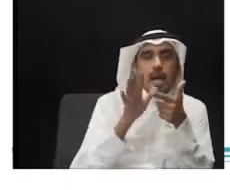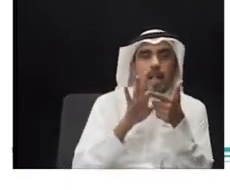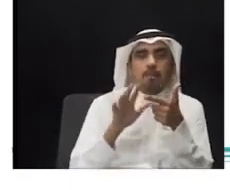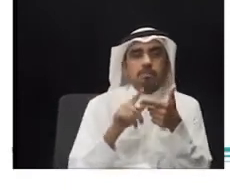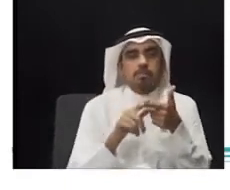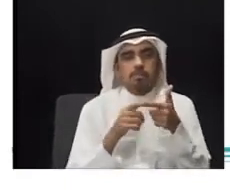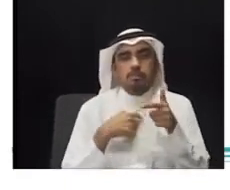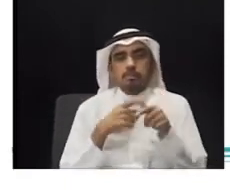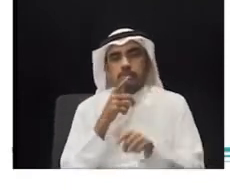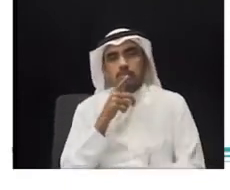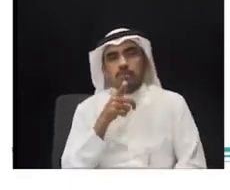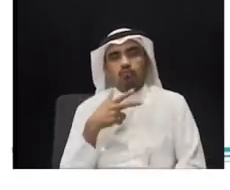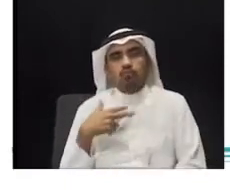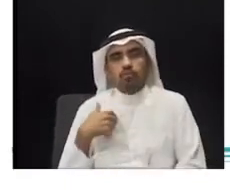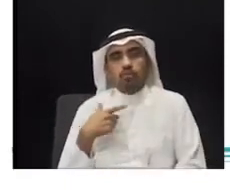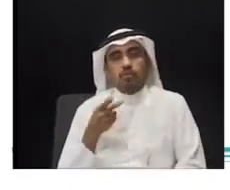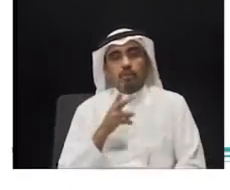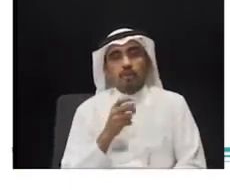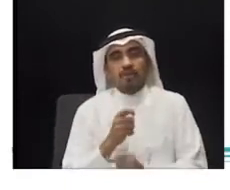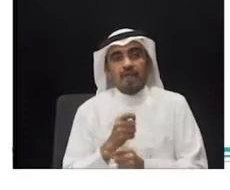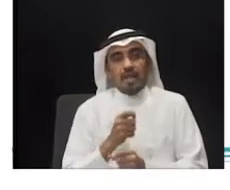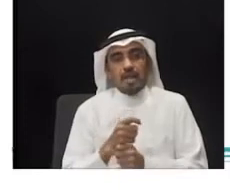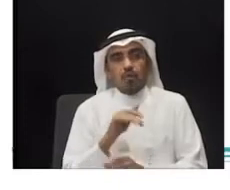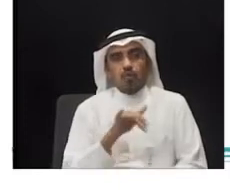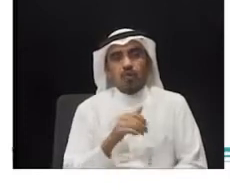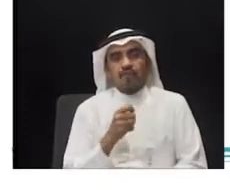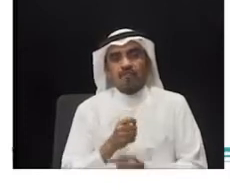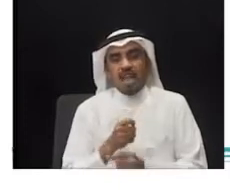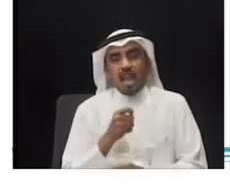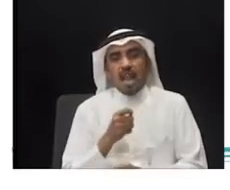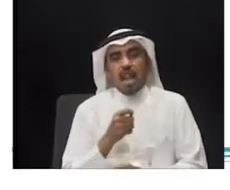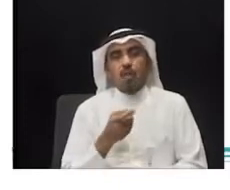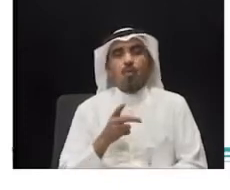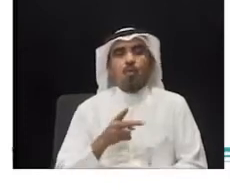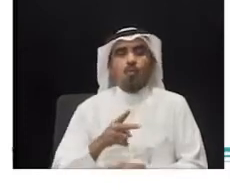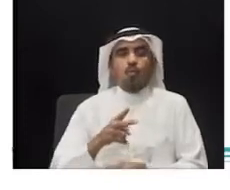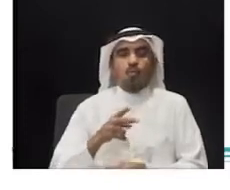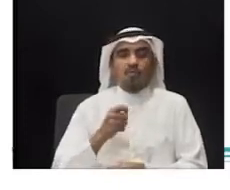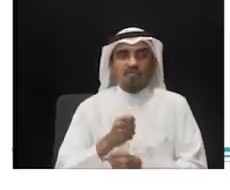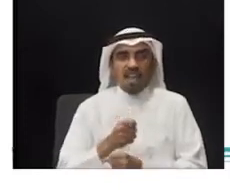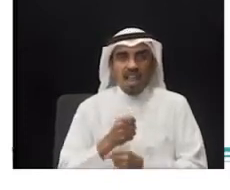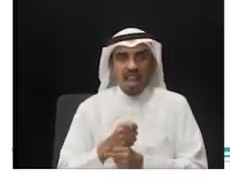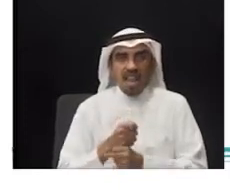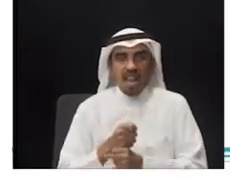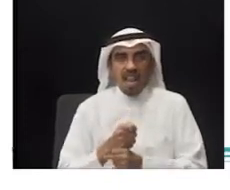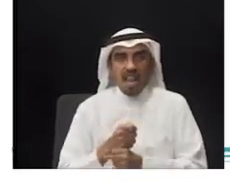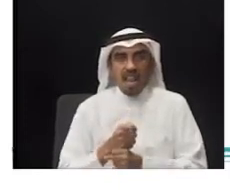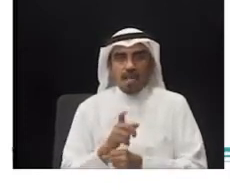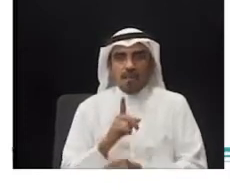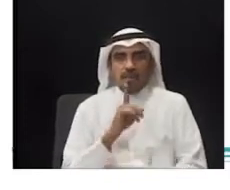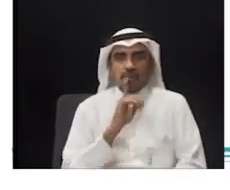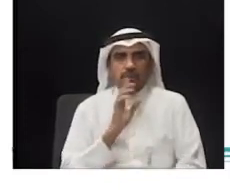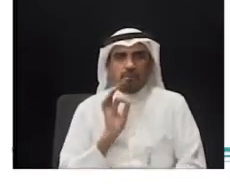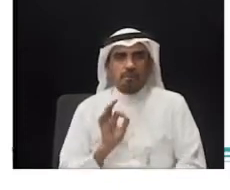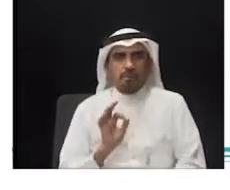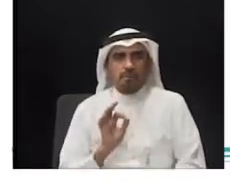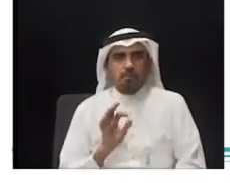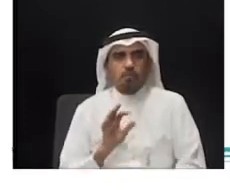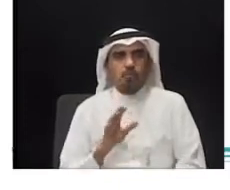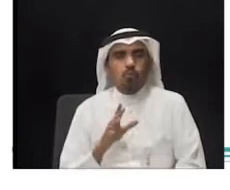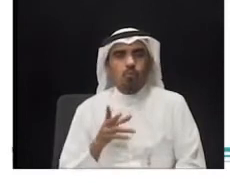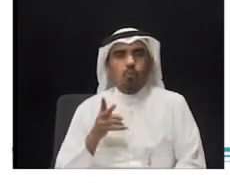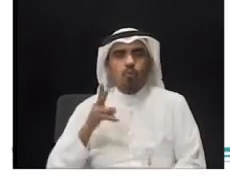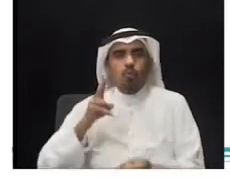فابتدأت باسم لذلك قلنا عنها اسمية. أما الجملة الفعلية تتألف من فعل حدث